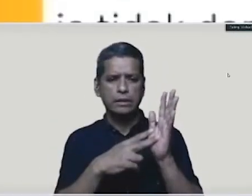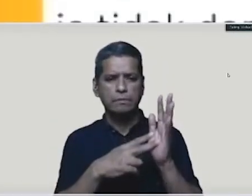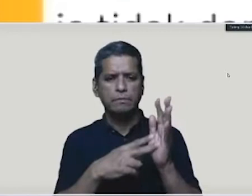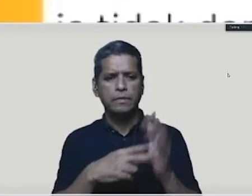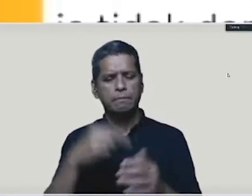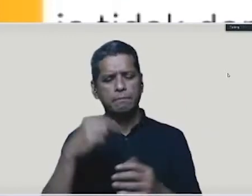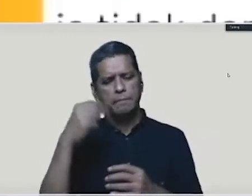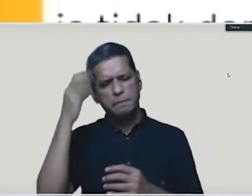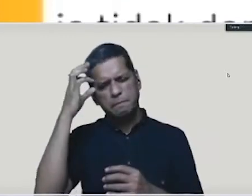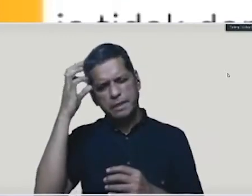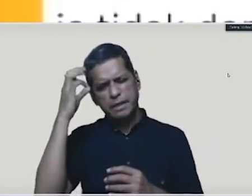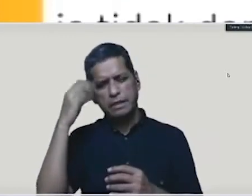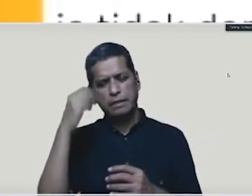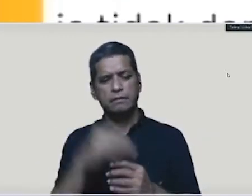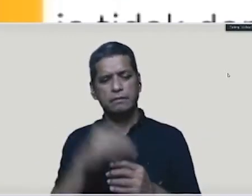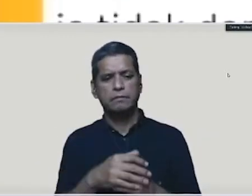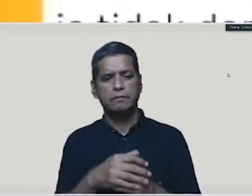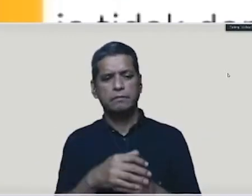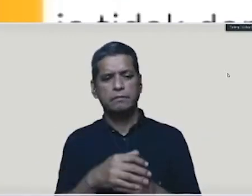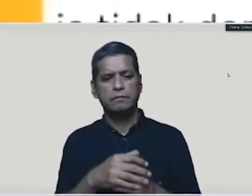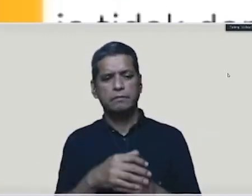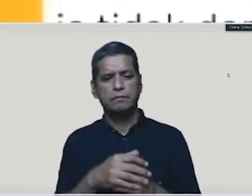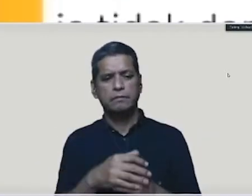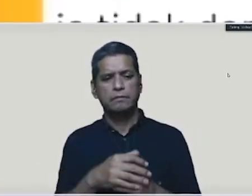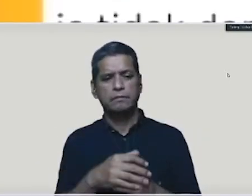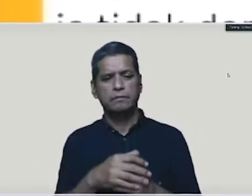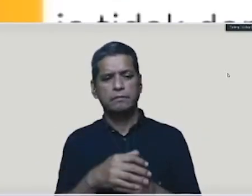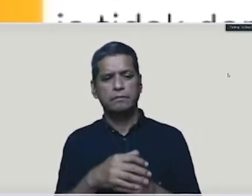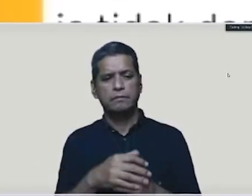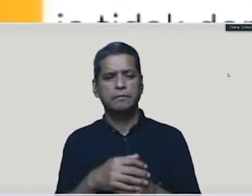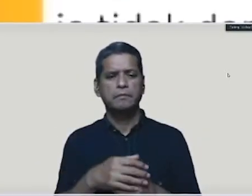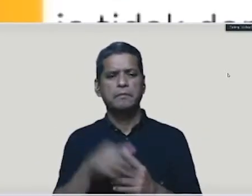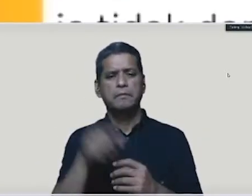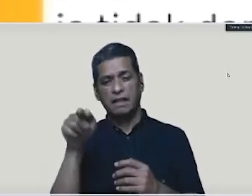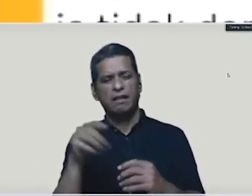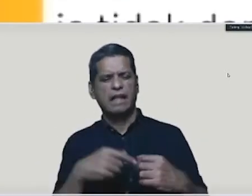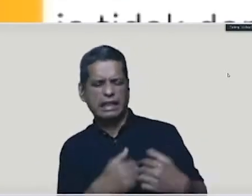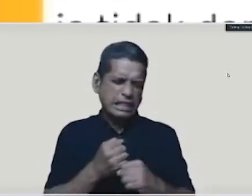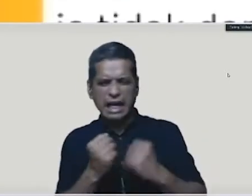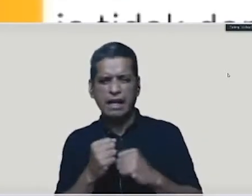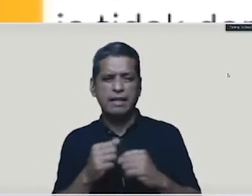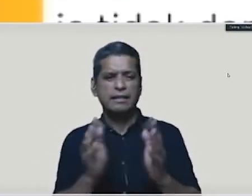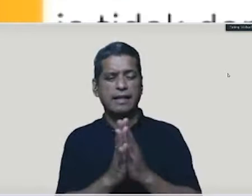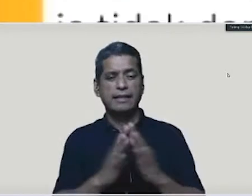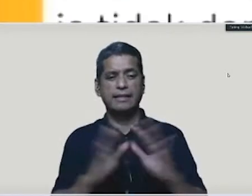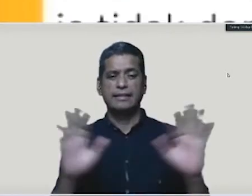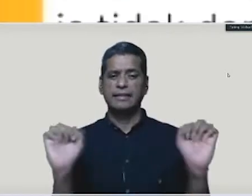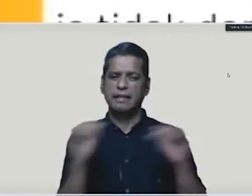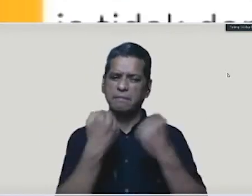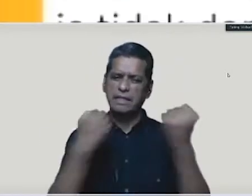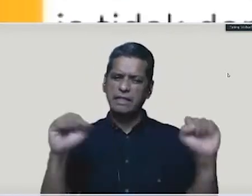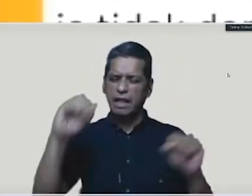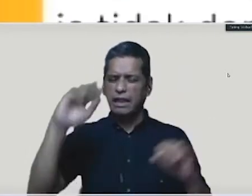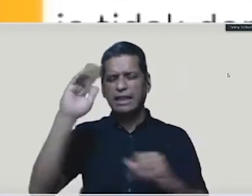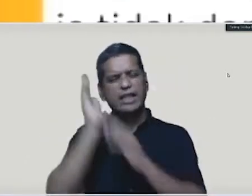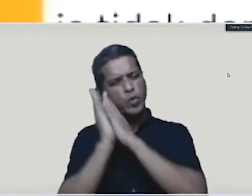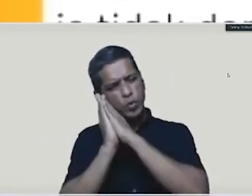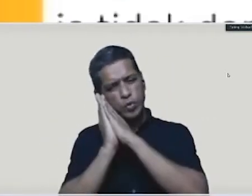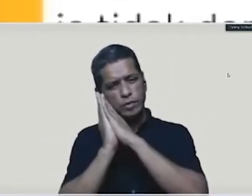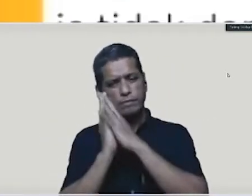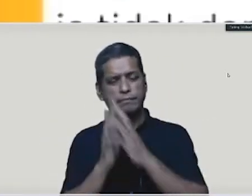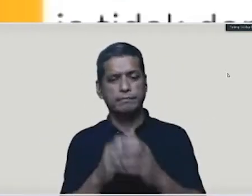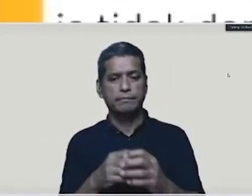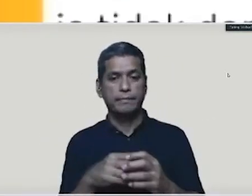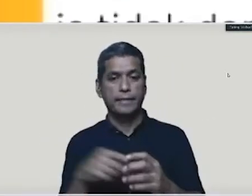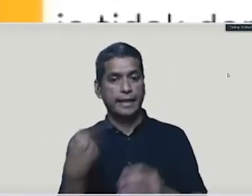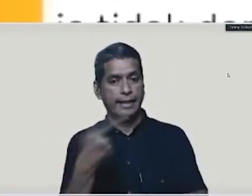tidur nebukadnezar bermimpi dan dia gelisah dan kita belajar